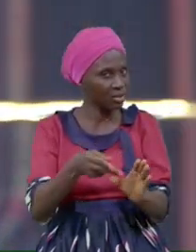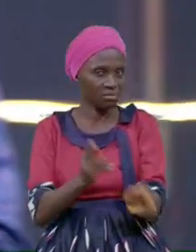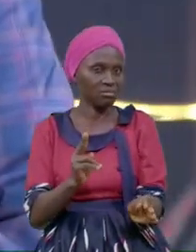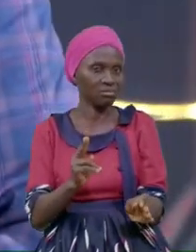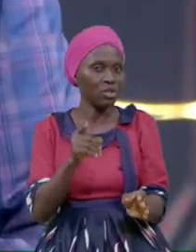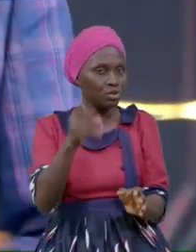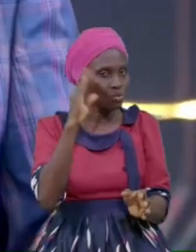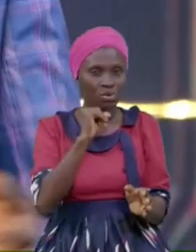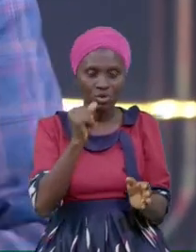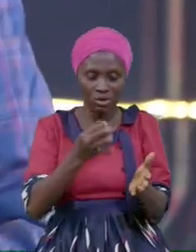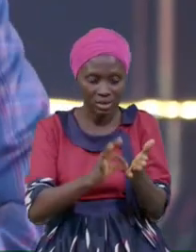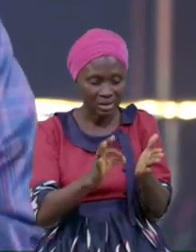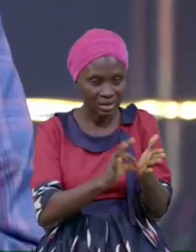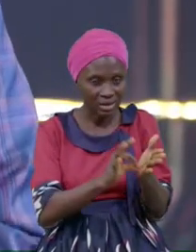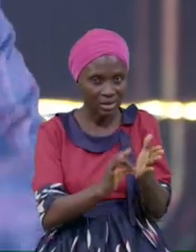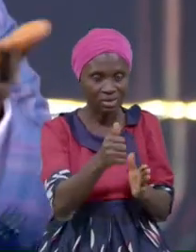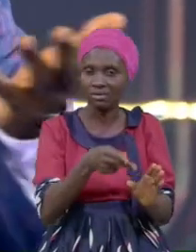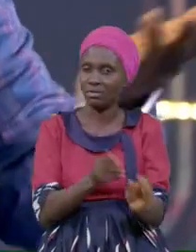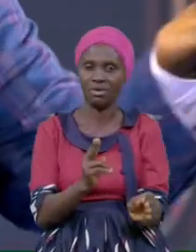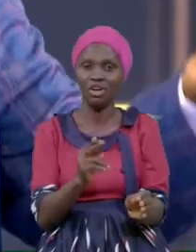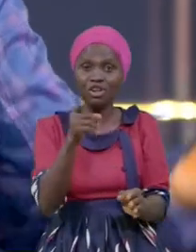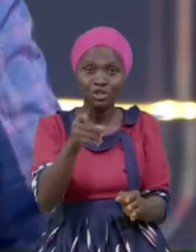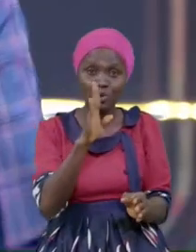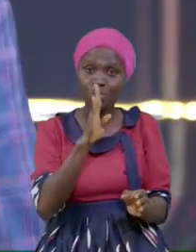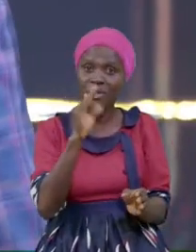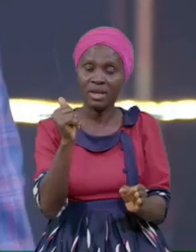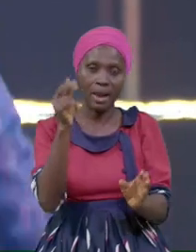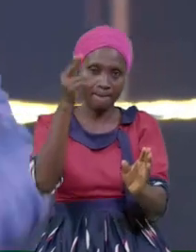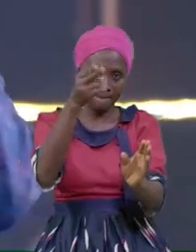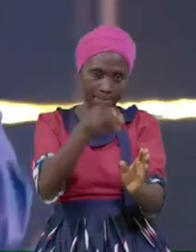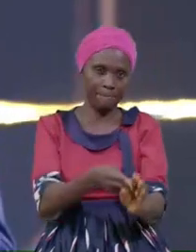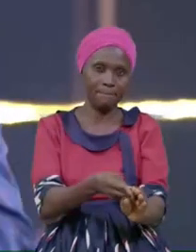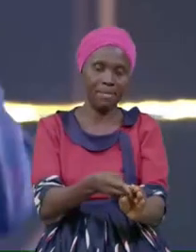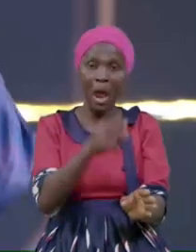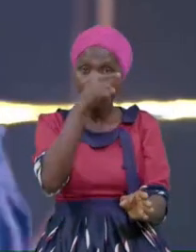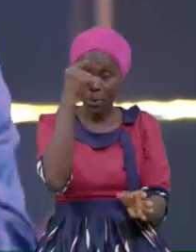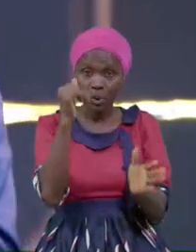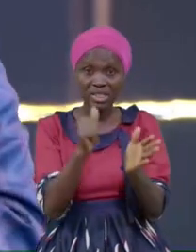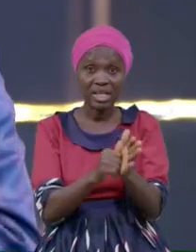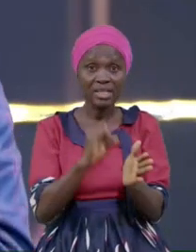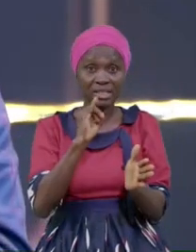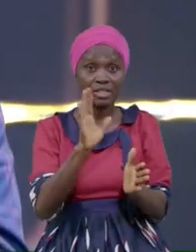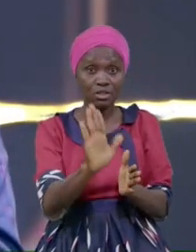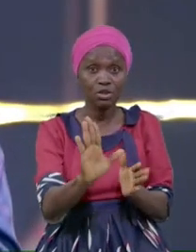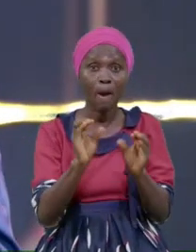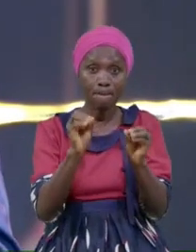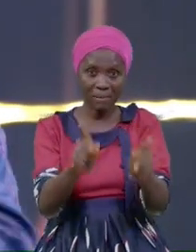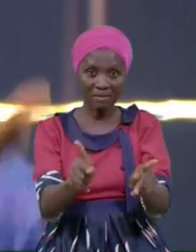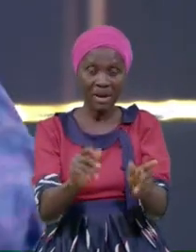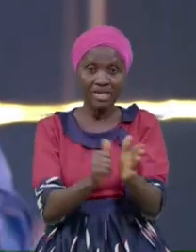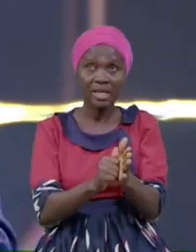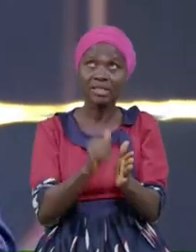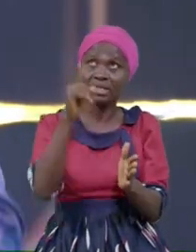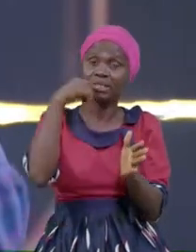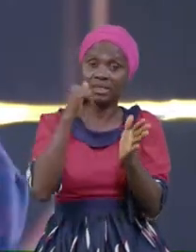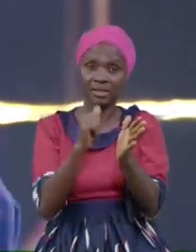pas te compter, tu ne vas pas te retirer, te soustraire. C'est ton privilège. Et tu diras, oh, la grâce de